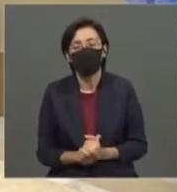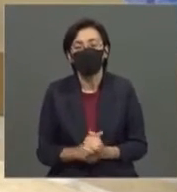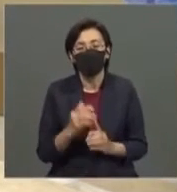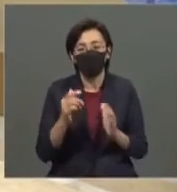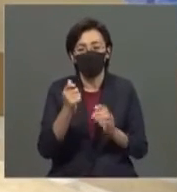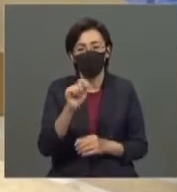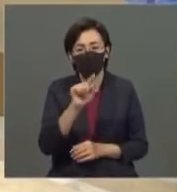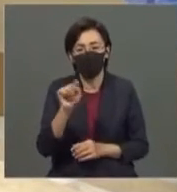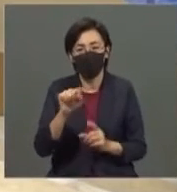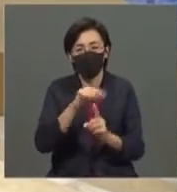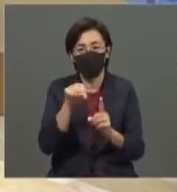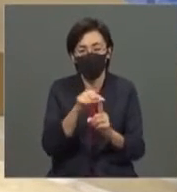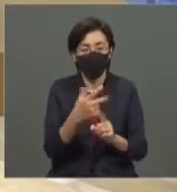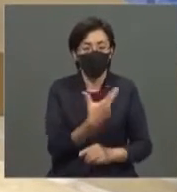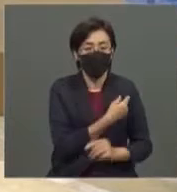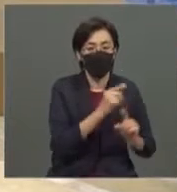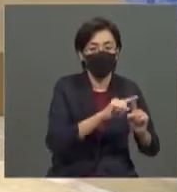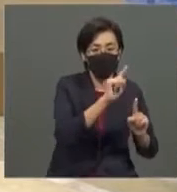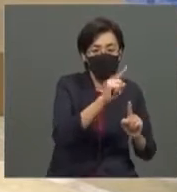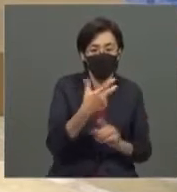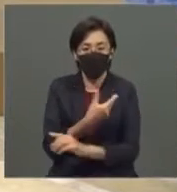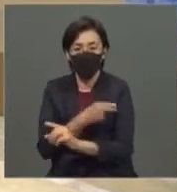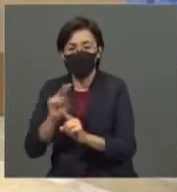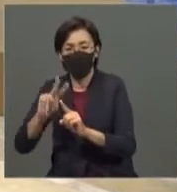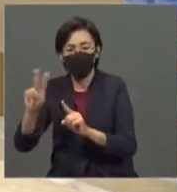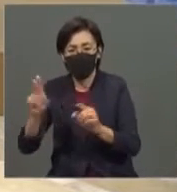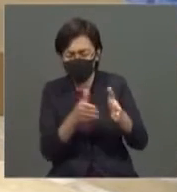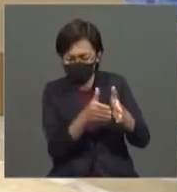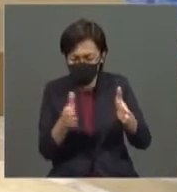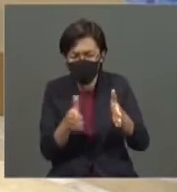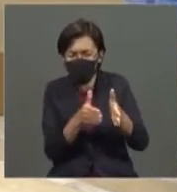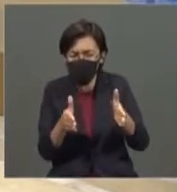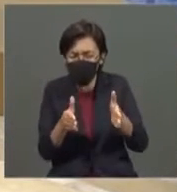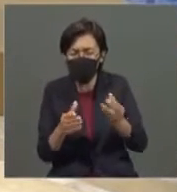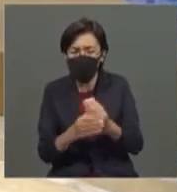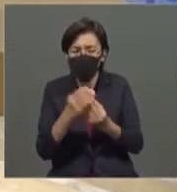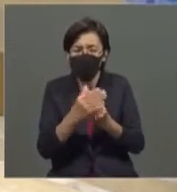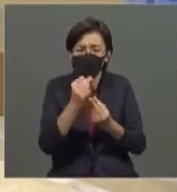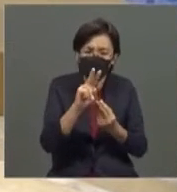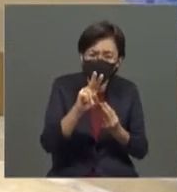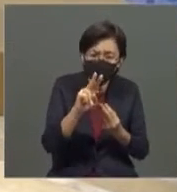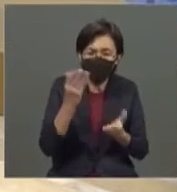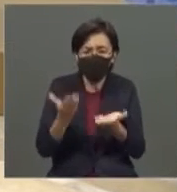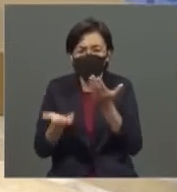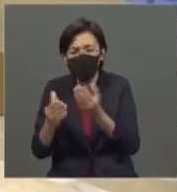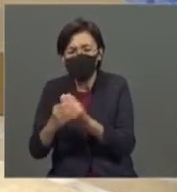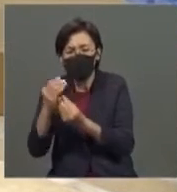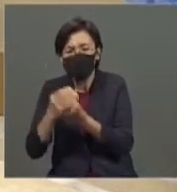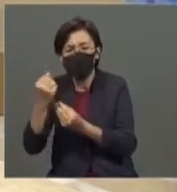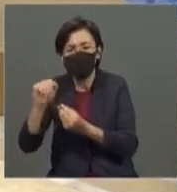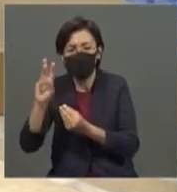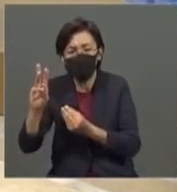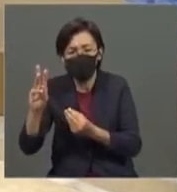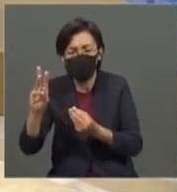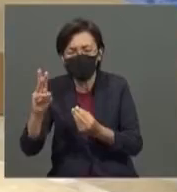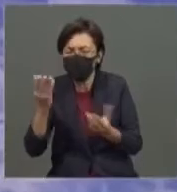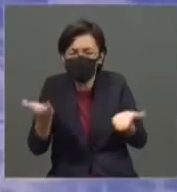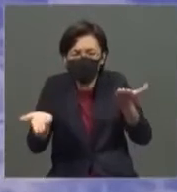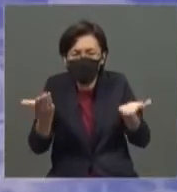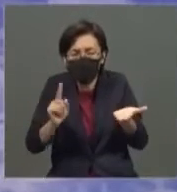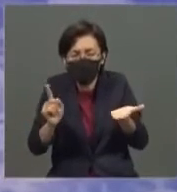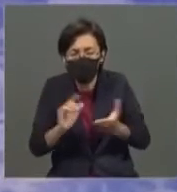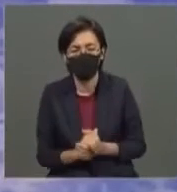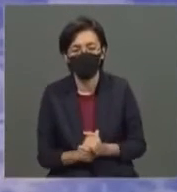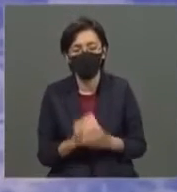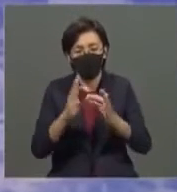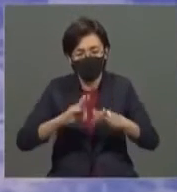เนการะหว่างเข็ม1กับเข็ม2ที่แน่ชัดว่าเป็น12หรือ16สัปดาห์กันแน่คะ ครับมาตรฐาน